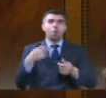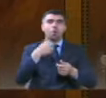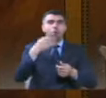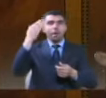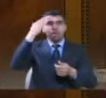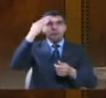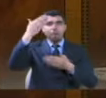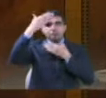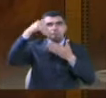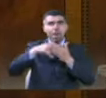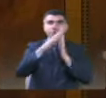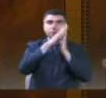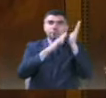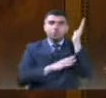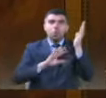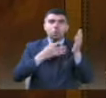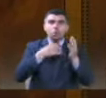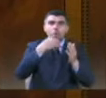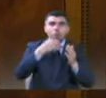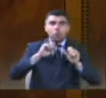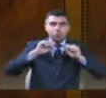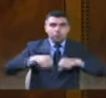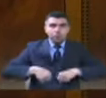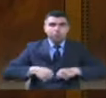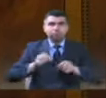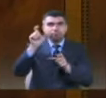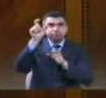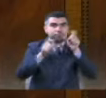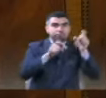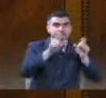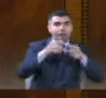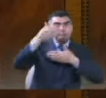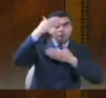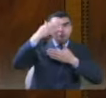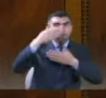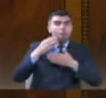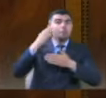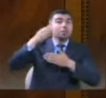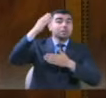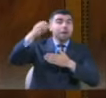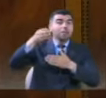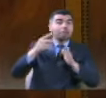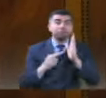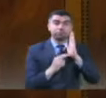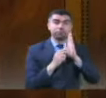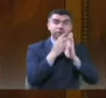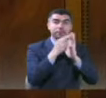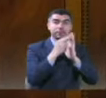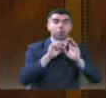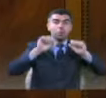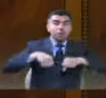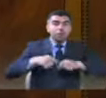تفضلوا شي حد يشرح لنا يقنع المغاربة في لحظة كيتطور فيها الاقتصاد المغربي، مستوى التنافسية، جاذبية